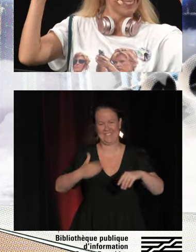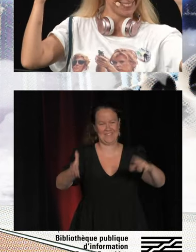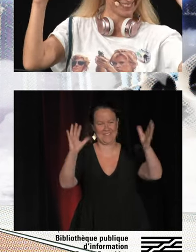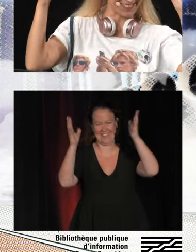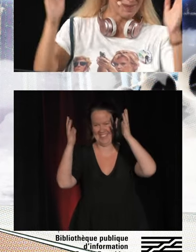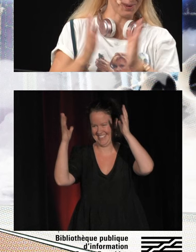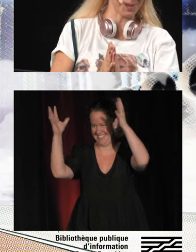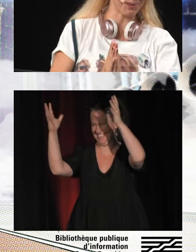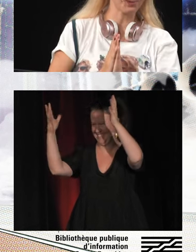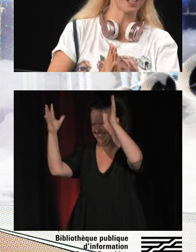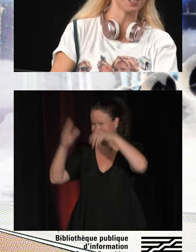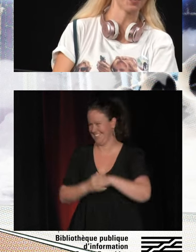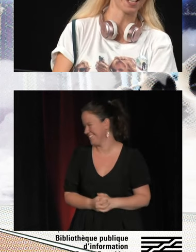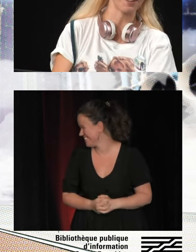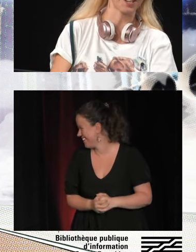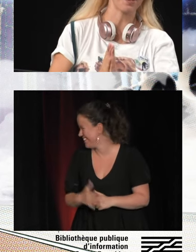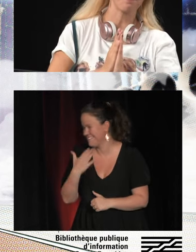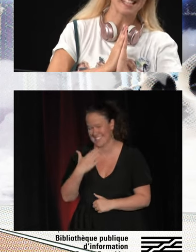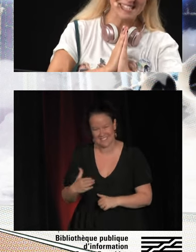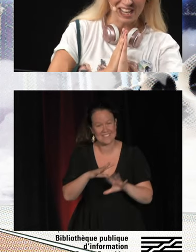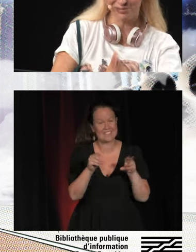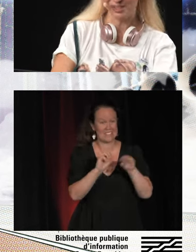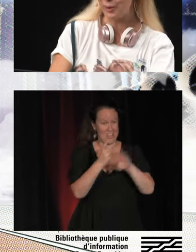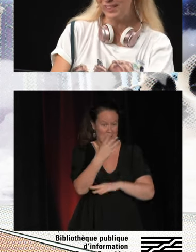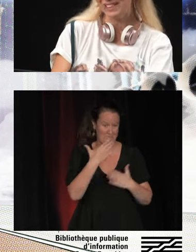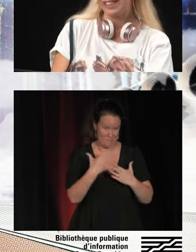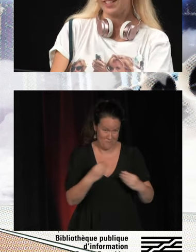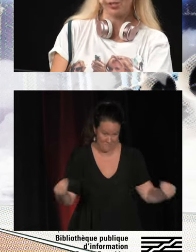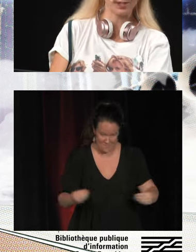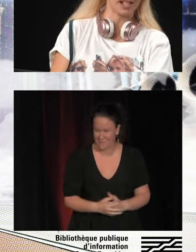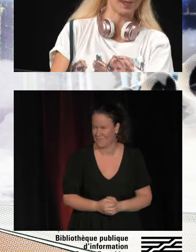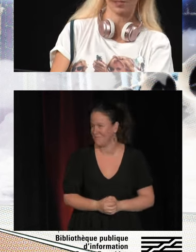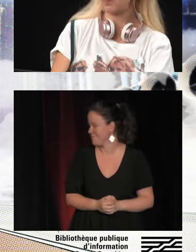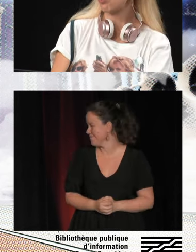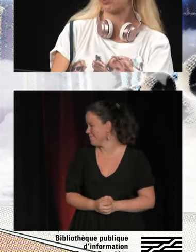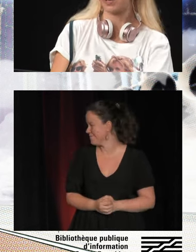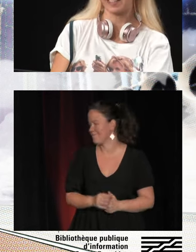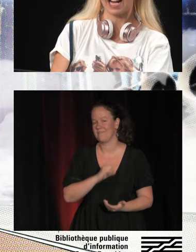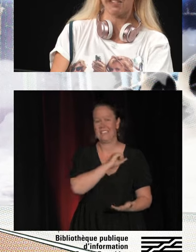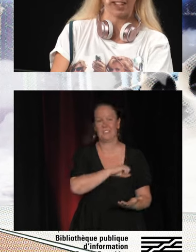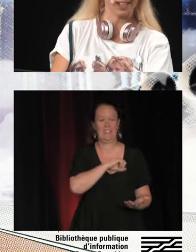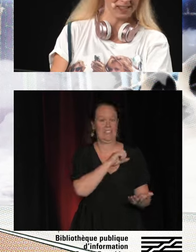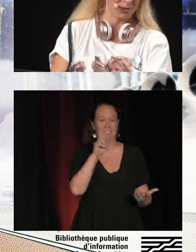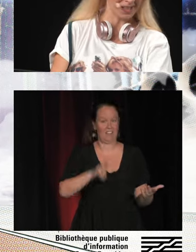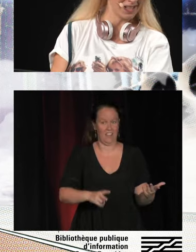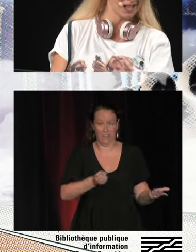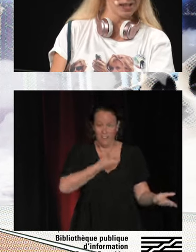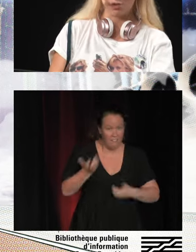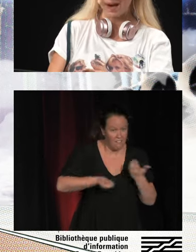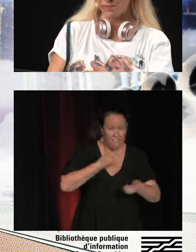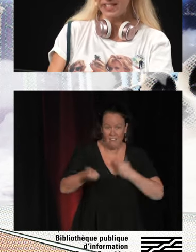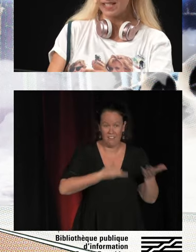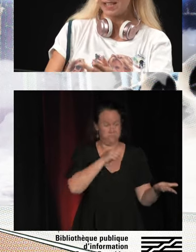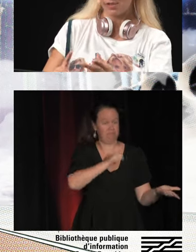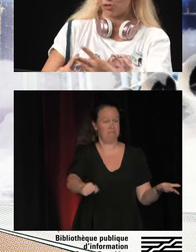applaudissements pour toute la team de Trilogue. Hein. Merci infiniment. Je suis désolée parce qu'en plus, je dois être infernale à traduire.